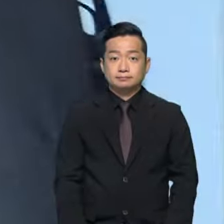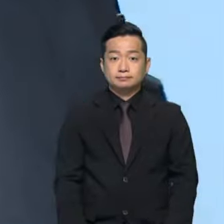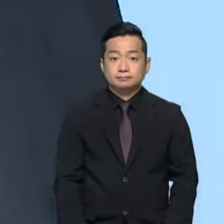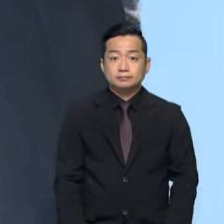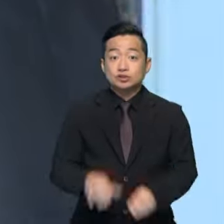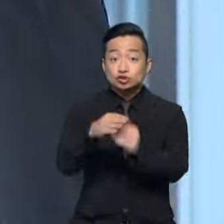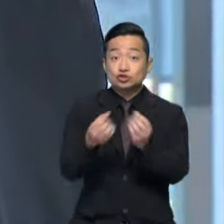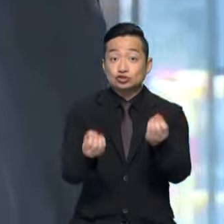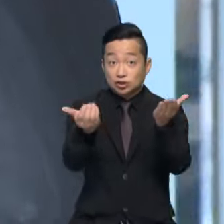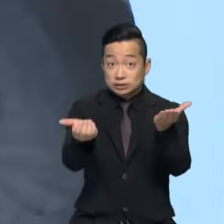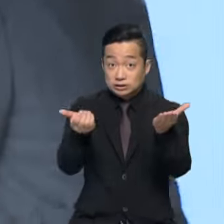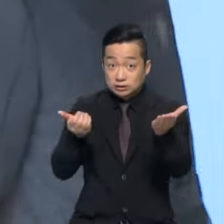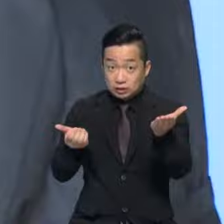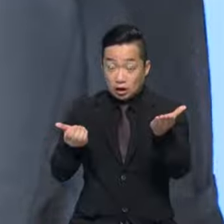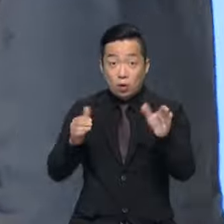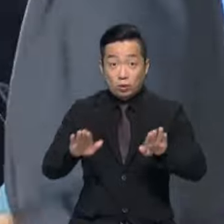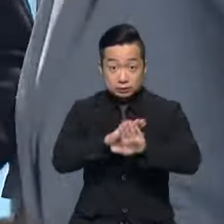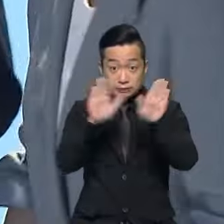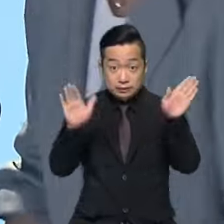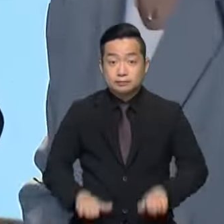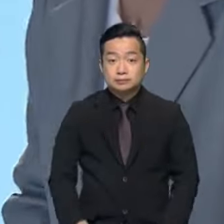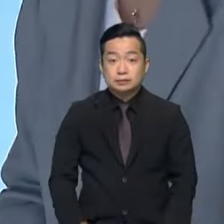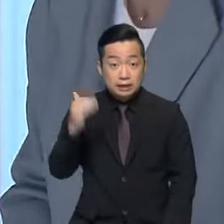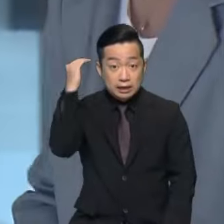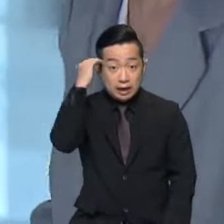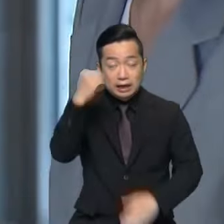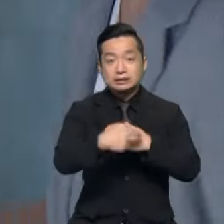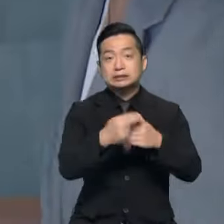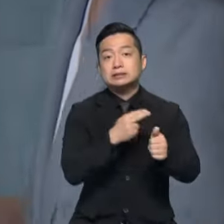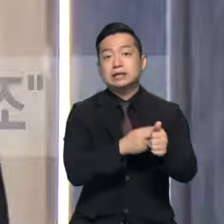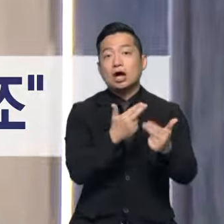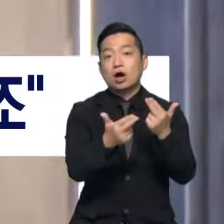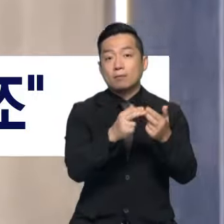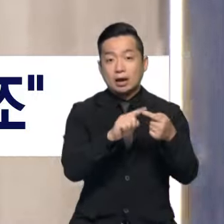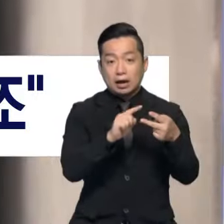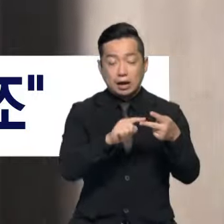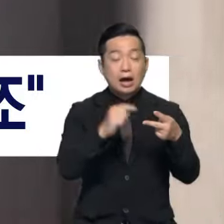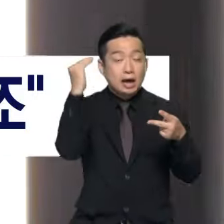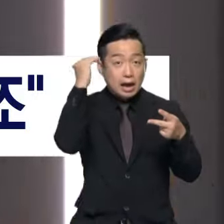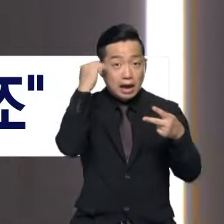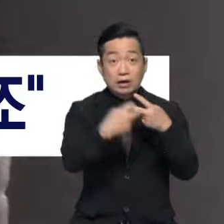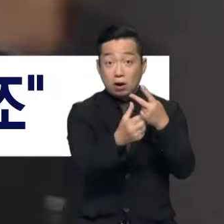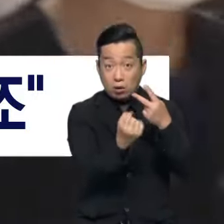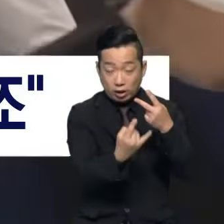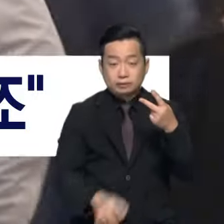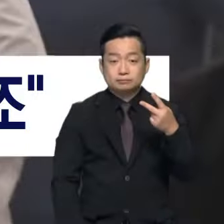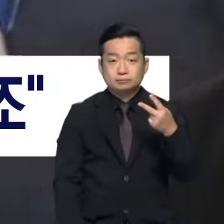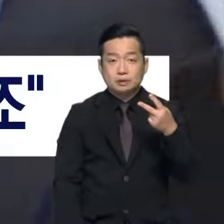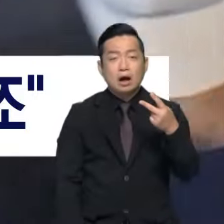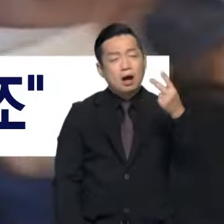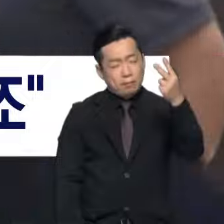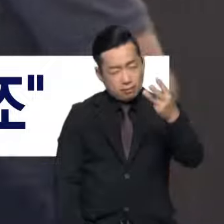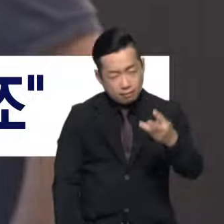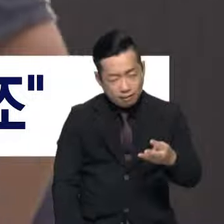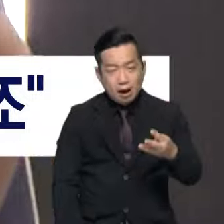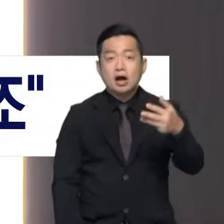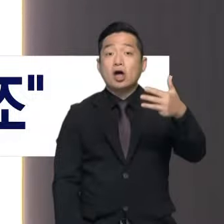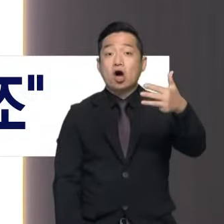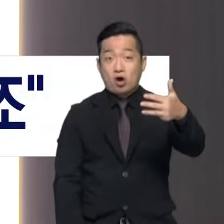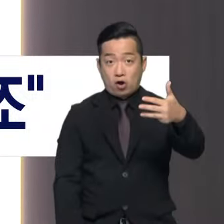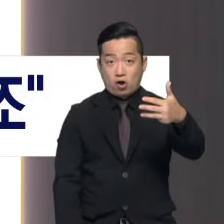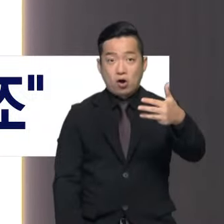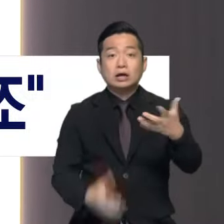추석 연휴 시작을 하루 앞둔 오늘 낮, 대한의사협회와 대한의학회, 전국의대교수협의회 등 8개 의료단체가